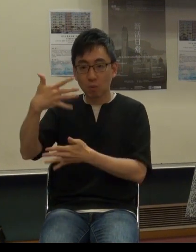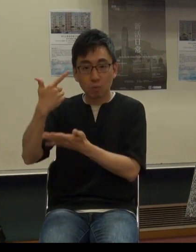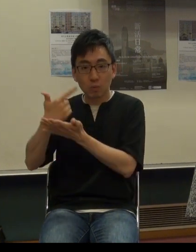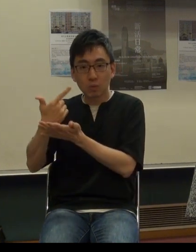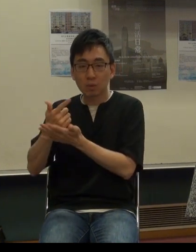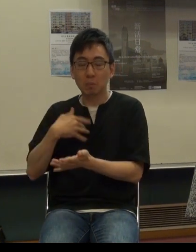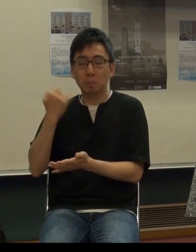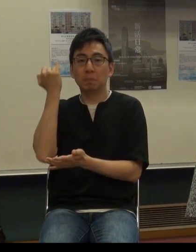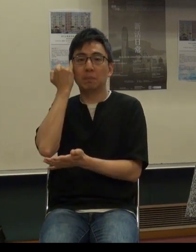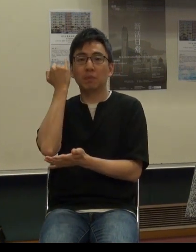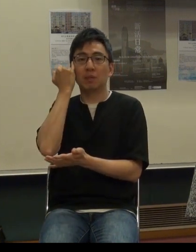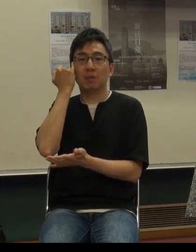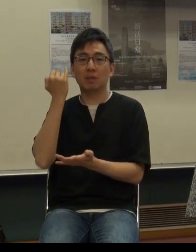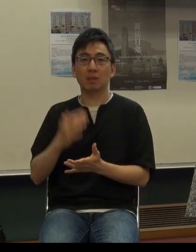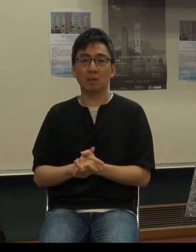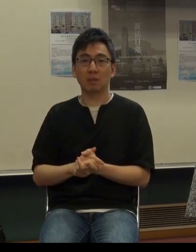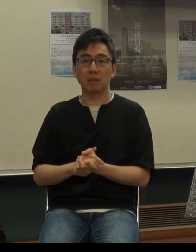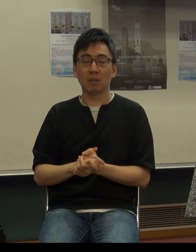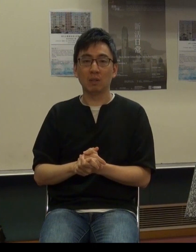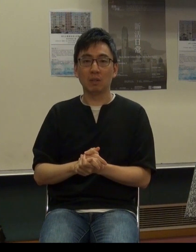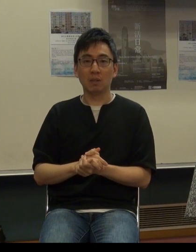性。我覺得